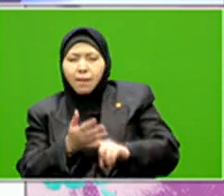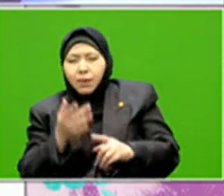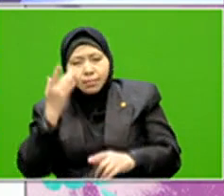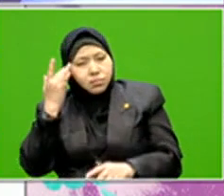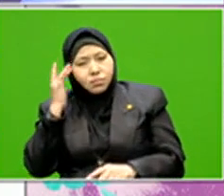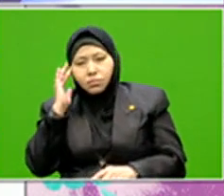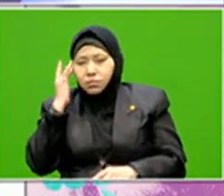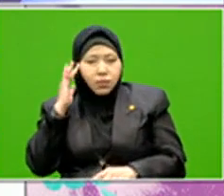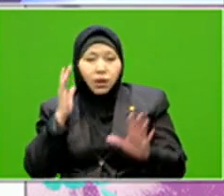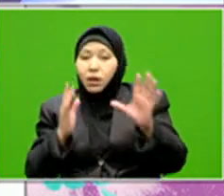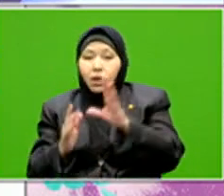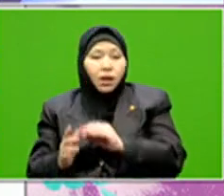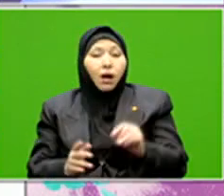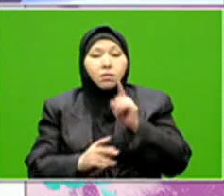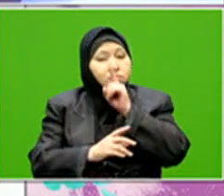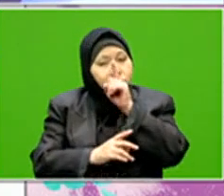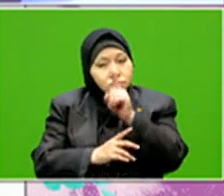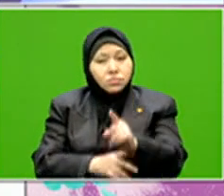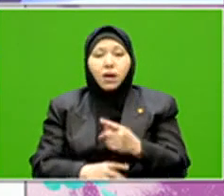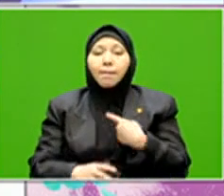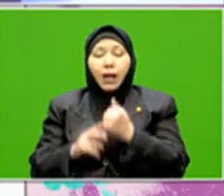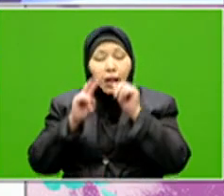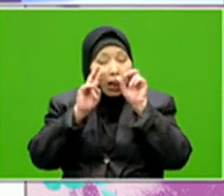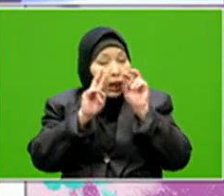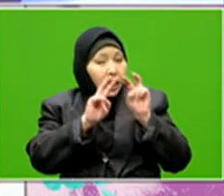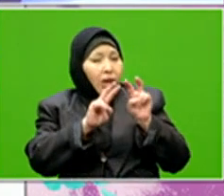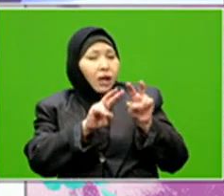mimma taqulu.